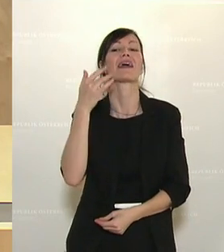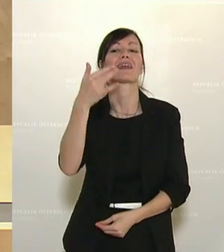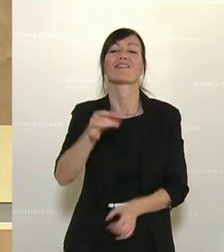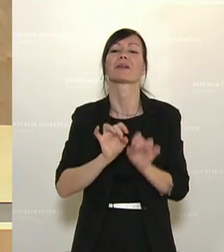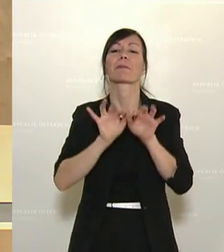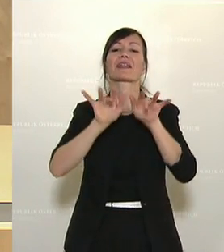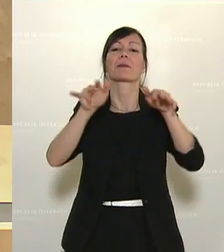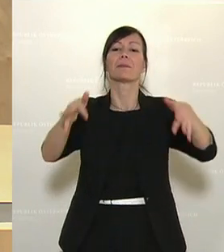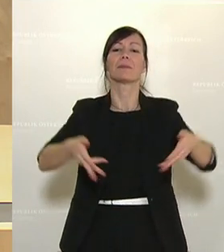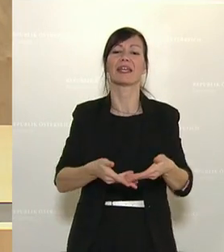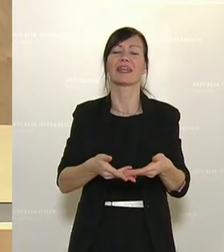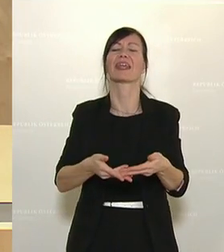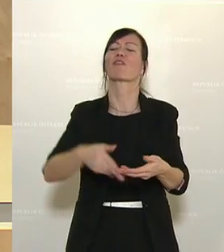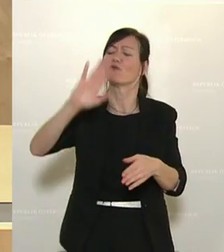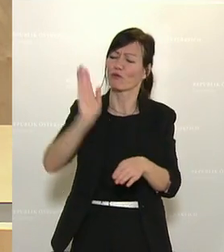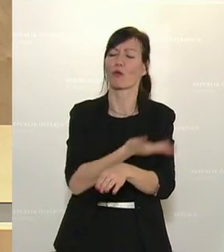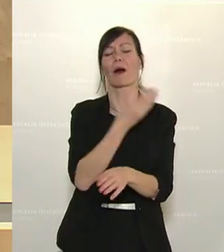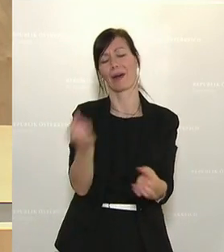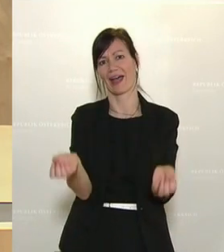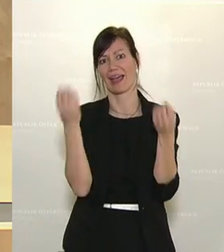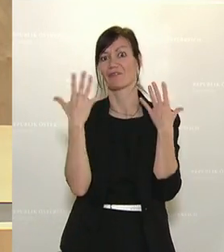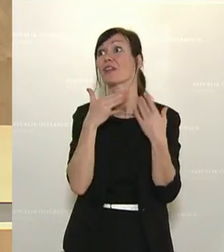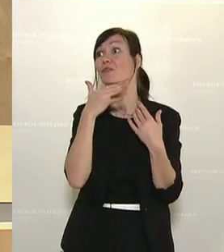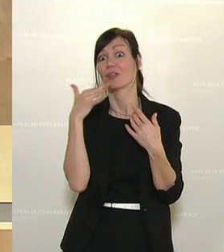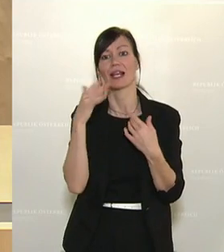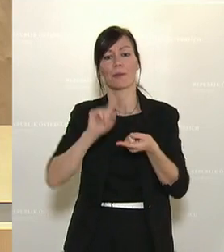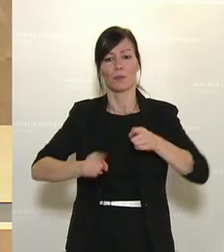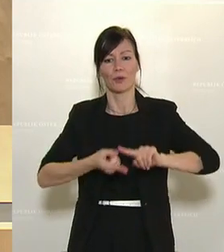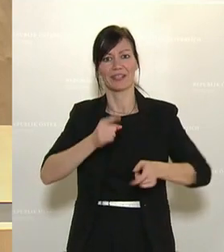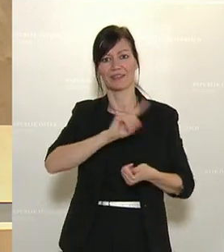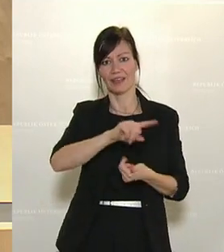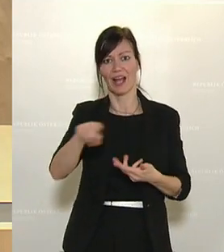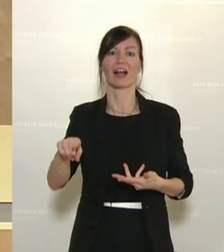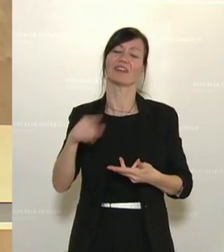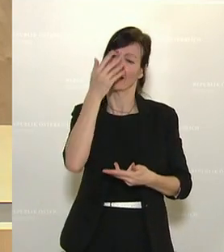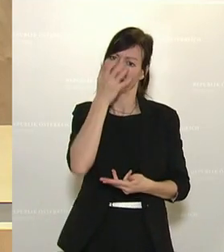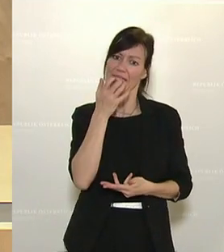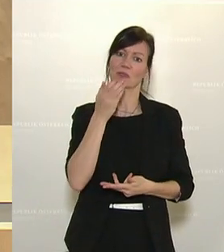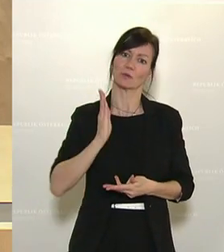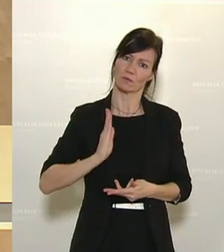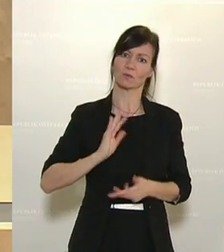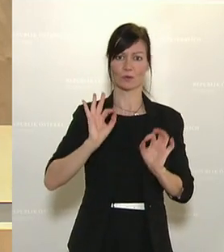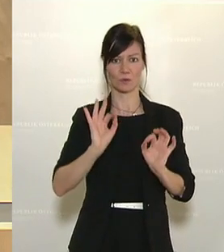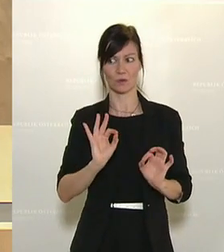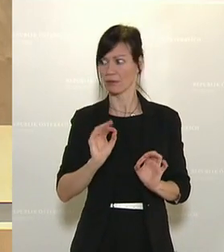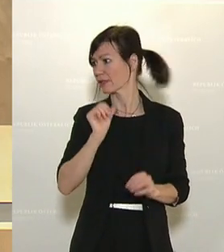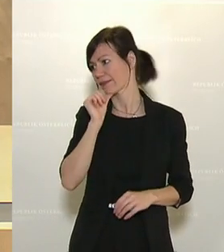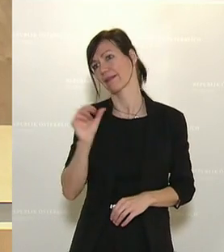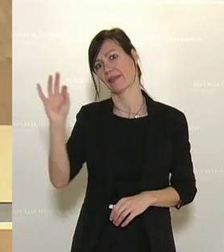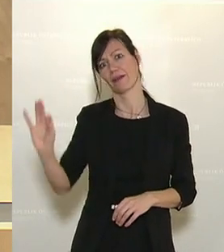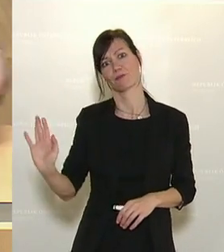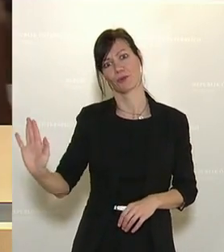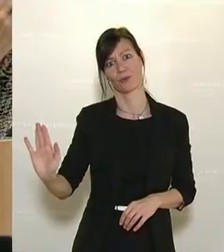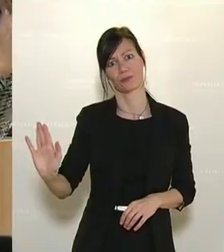und zu Ende sein. Dank des Beitrags vieler seriöser Politikerinnen und Politiker, nicht so der FPÖ. Vielen